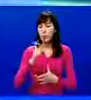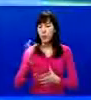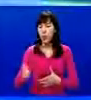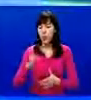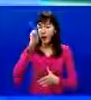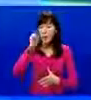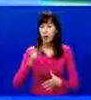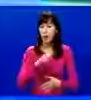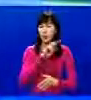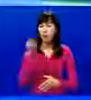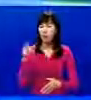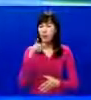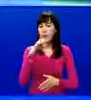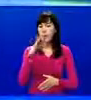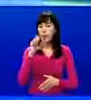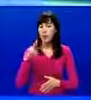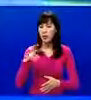храма Казанской Божьей Матери.